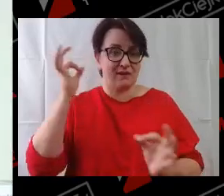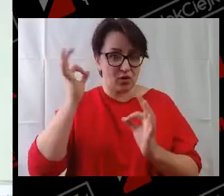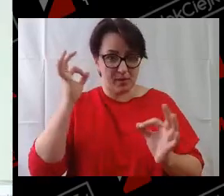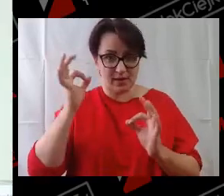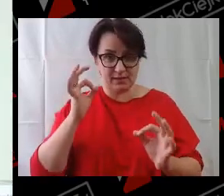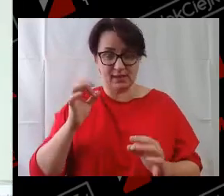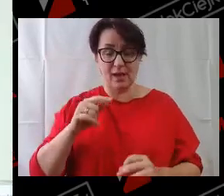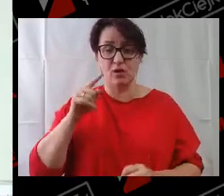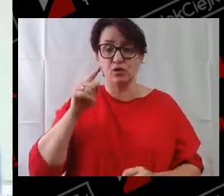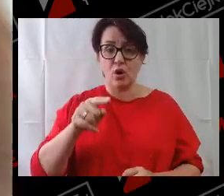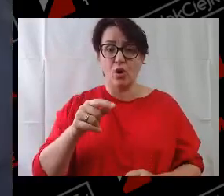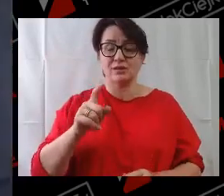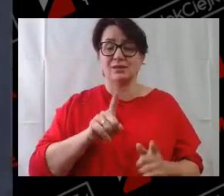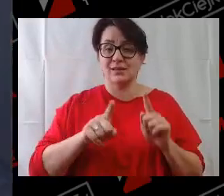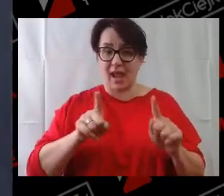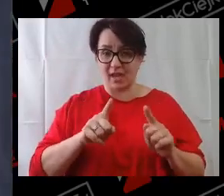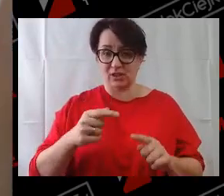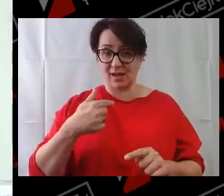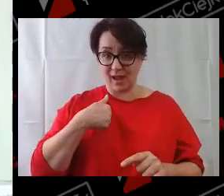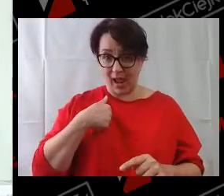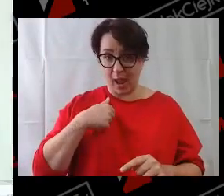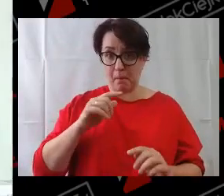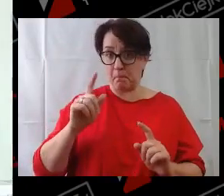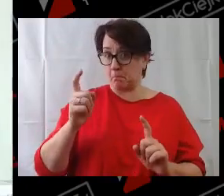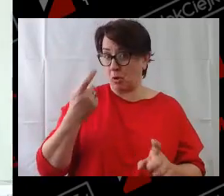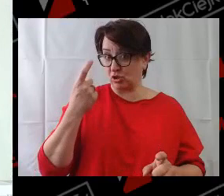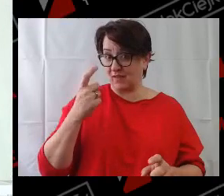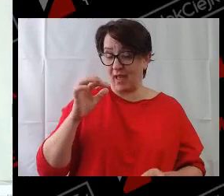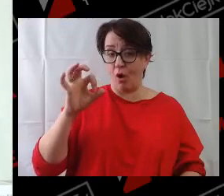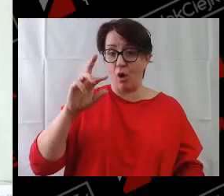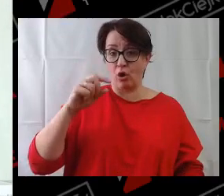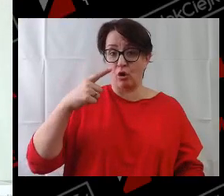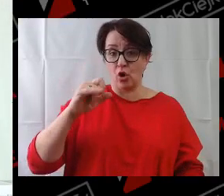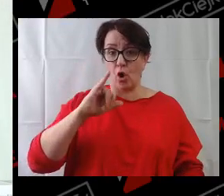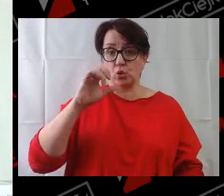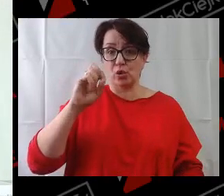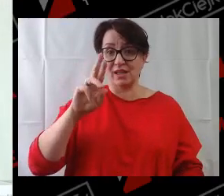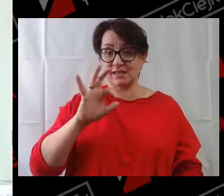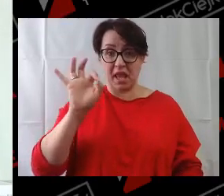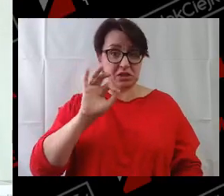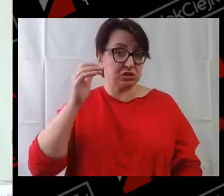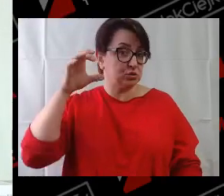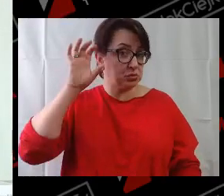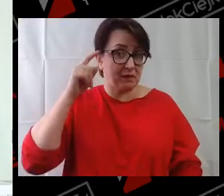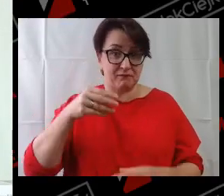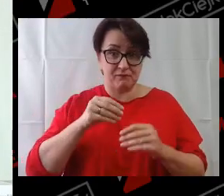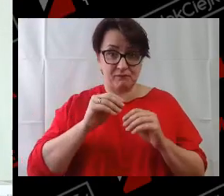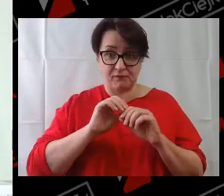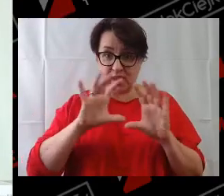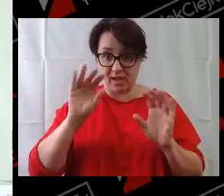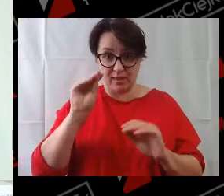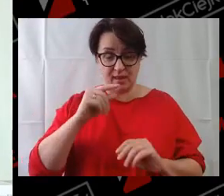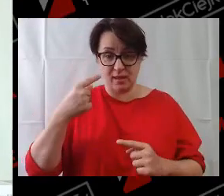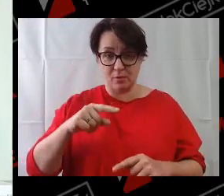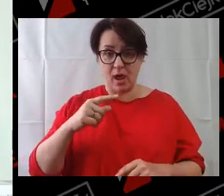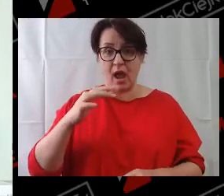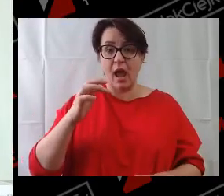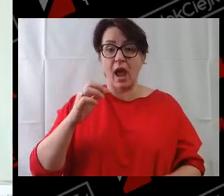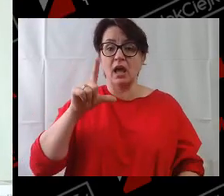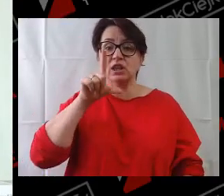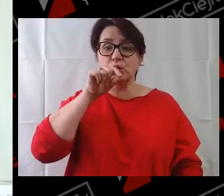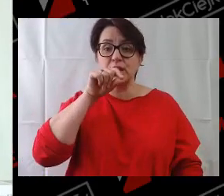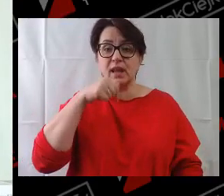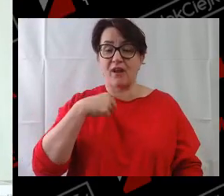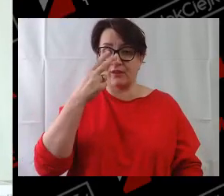ponoć pozwana przez Ordo iuris ale wciąż jest to sprawa niewyjaśniona dlatego No ale jest na Twitterze pokazał taki plik